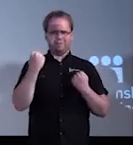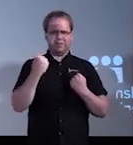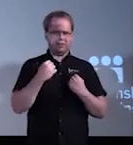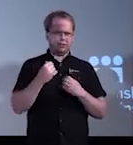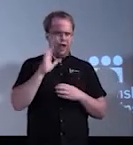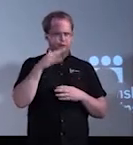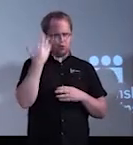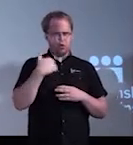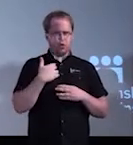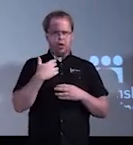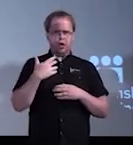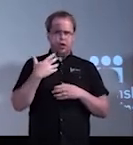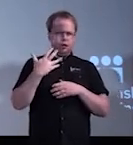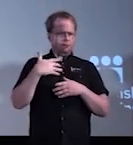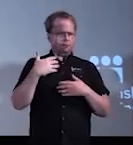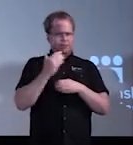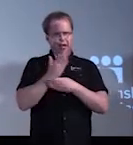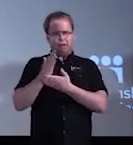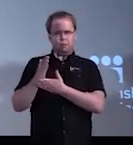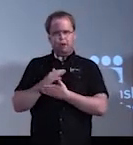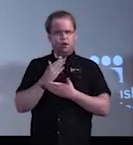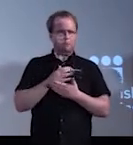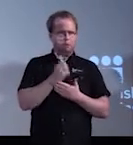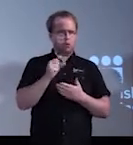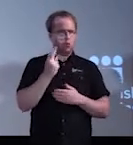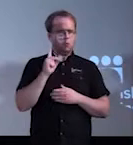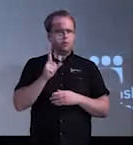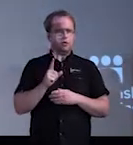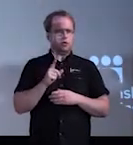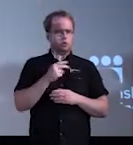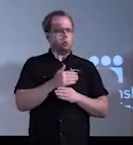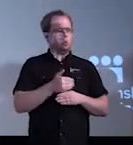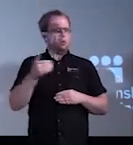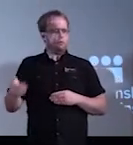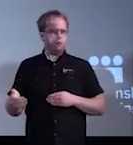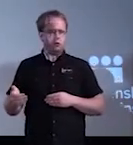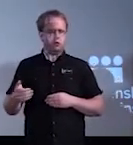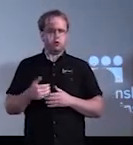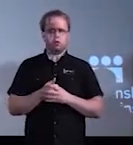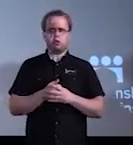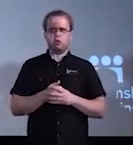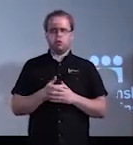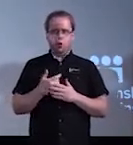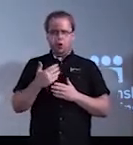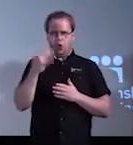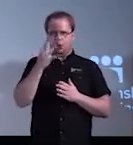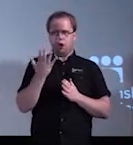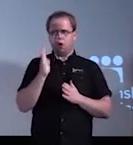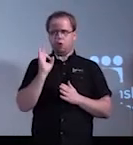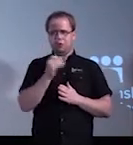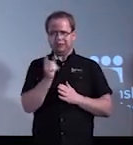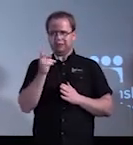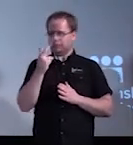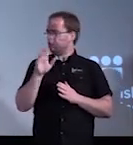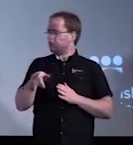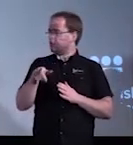kring Merkurius. Om man inte får kvar den här samverkan som har funnits. Och jag skulle vilja höra hur du ser på den risken. Tack så